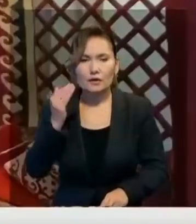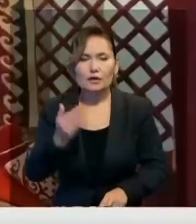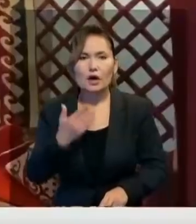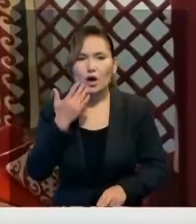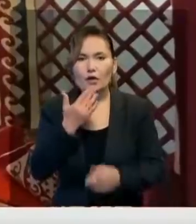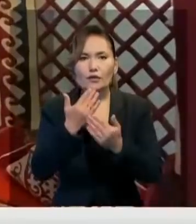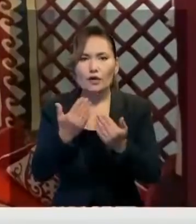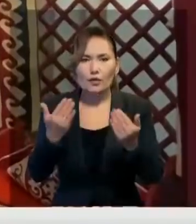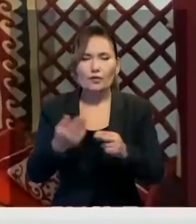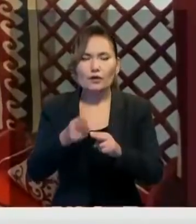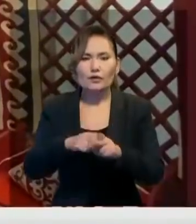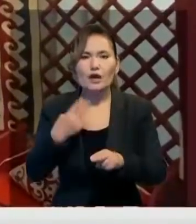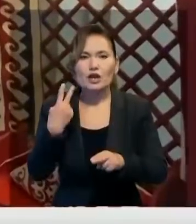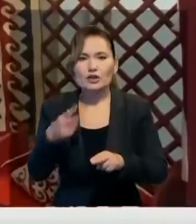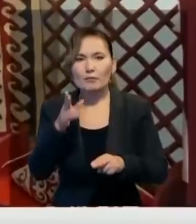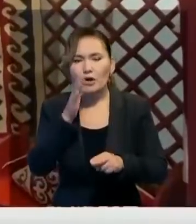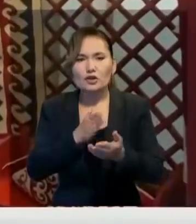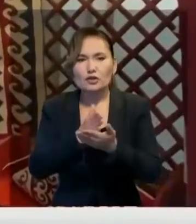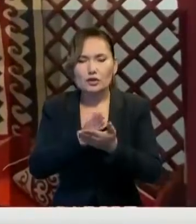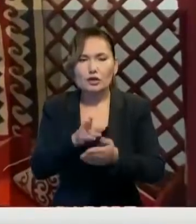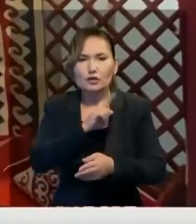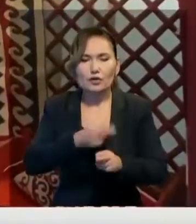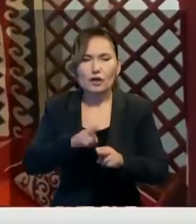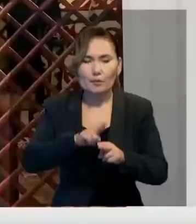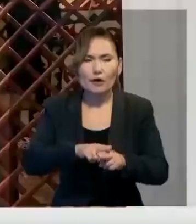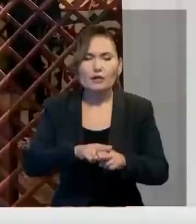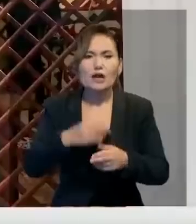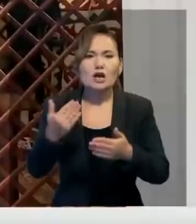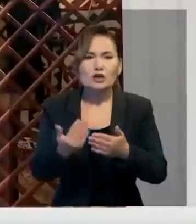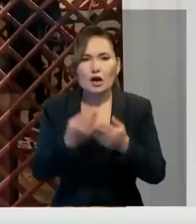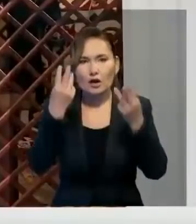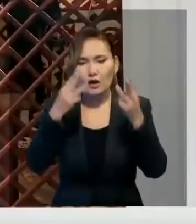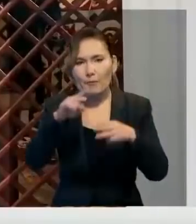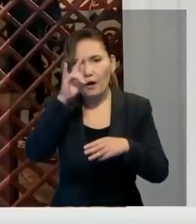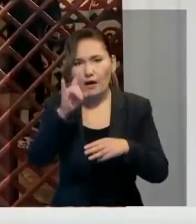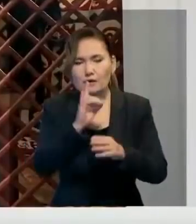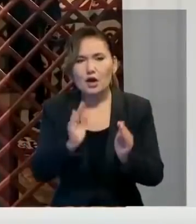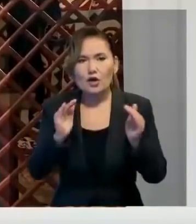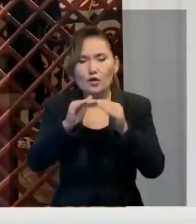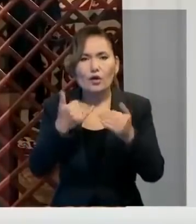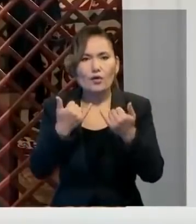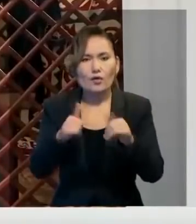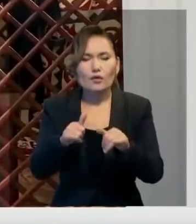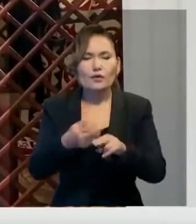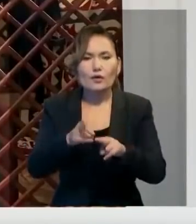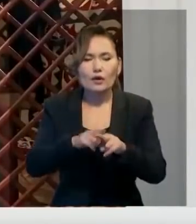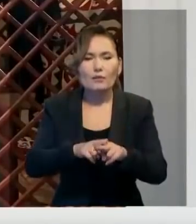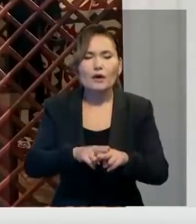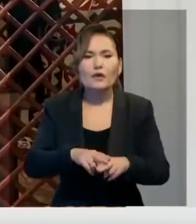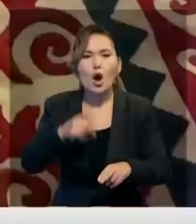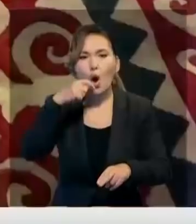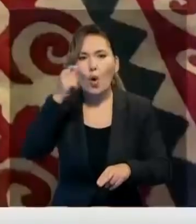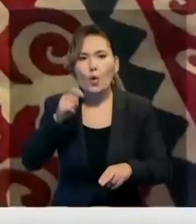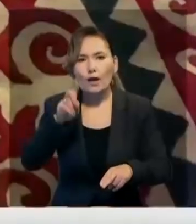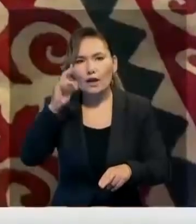мұражай қорығында 20 жыл қызмет етеді, тәжірибелі маманды жаңа үлгідегі қазақ үй тамсандырып тұр. Украинаға Маңғыстау өңірінен арнай